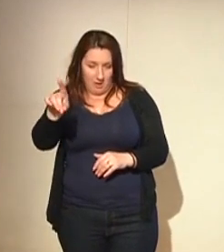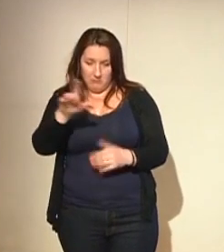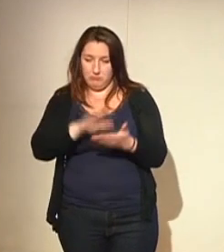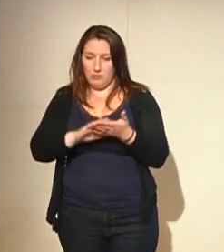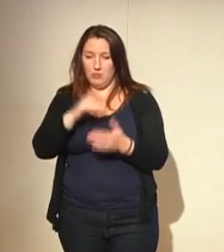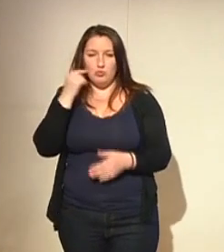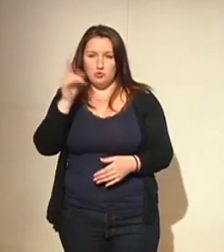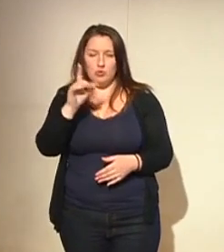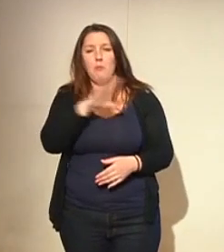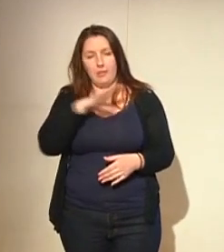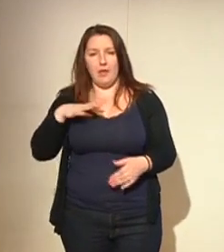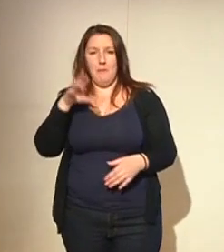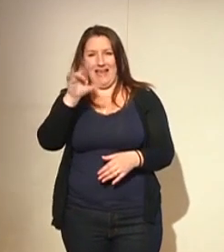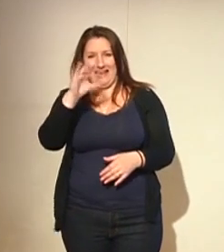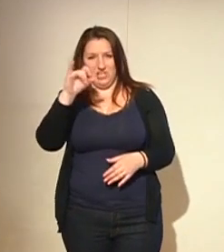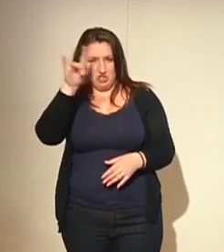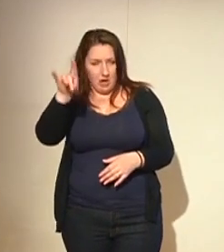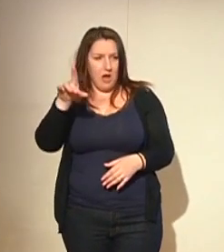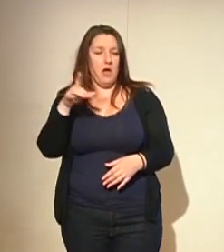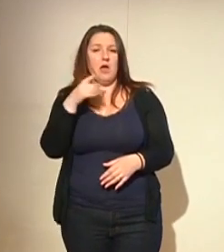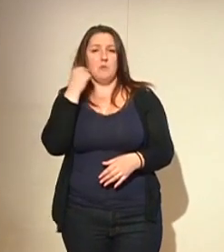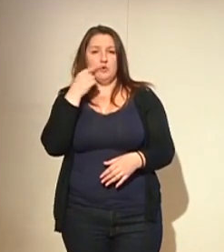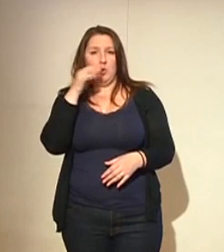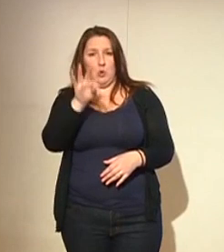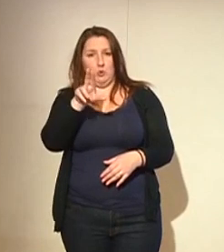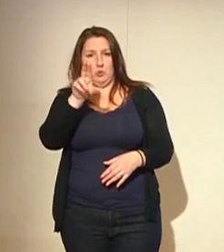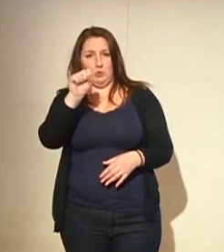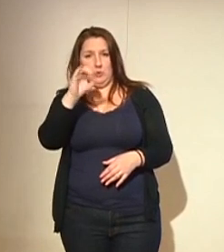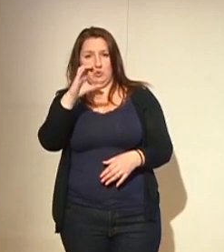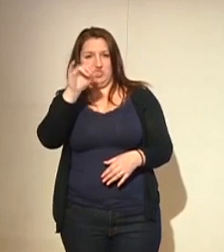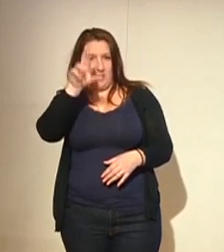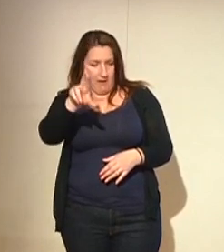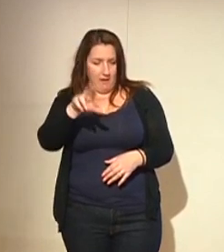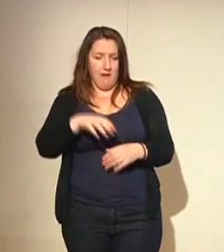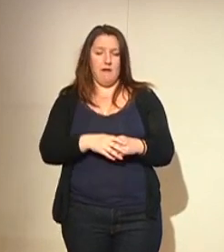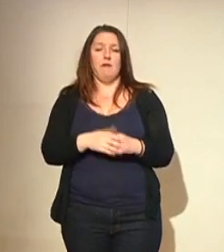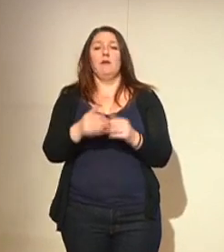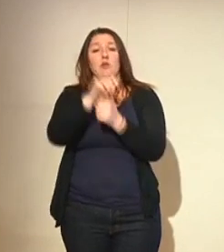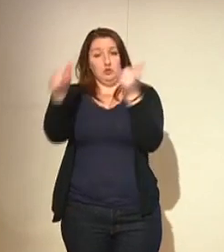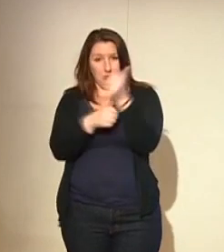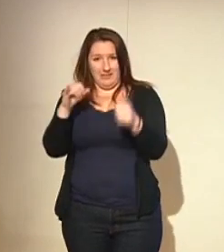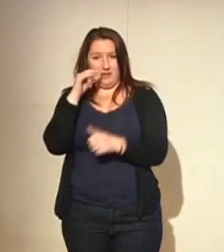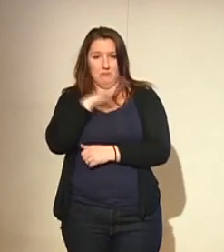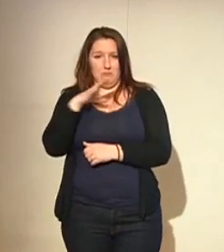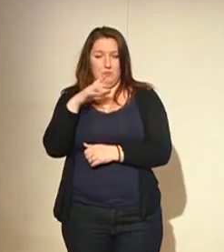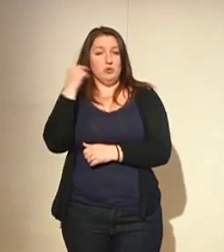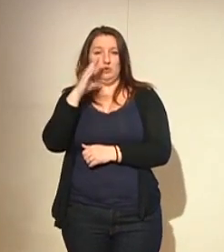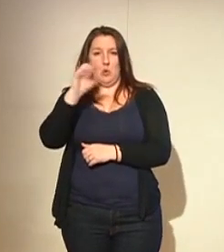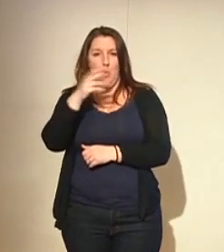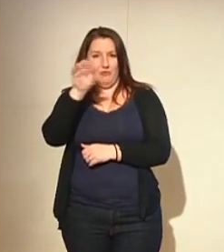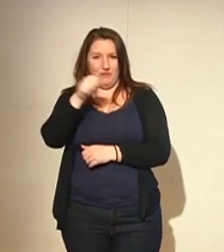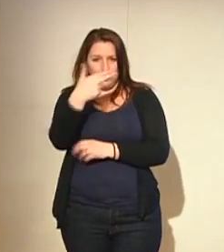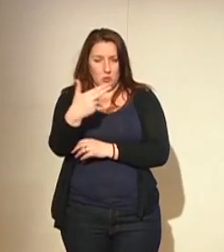Finot pardon monsieur tcher et sont désigné comme suppléant Monsieur confesson Madame bouillon madame